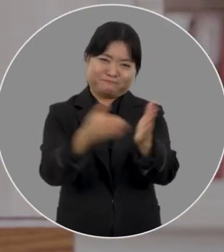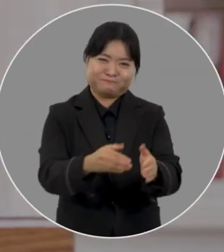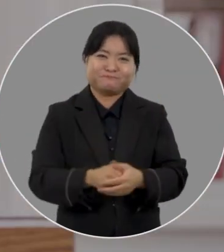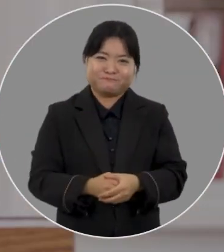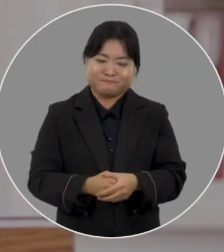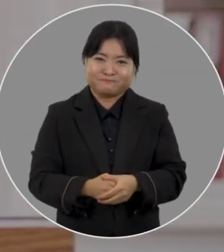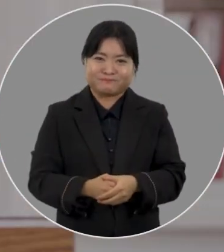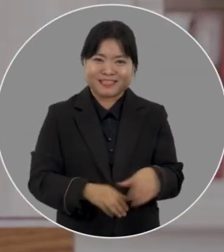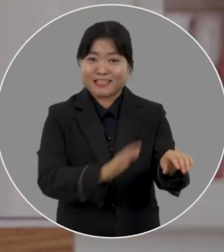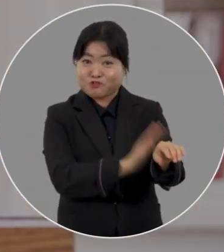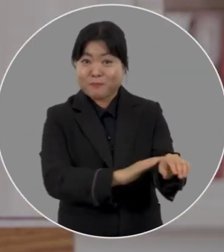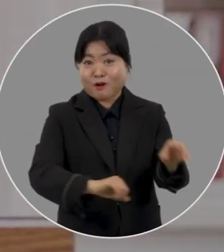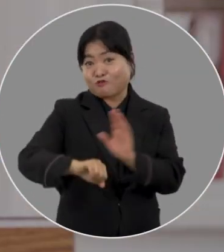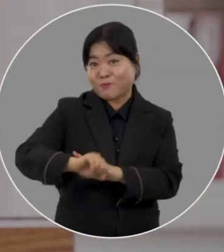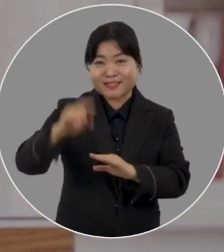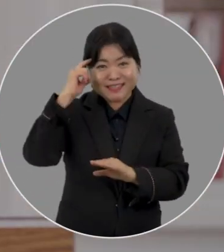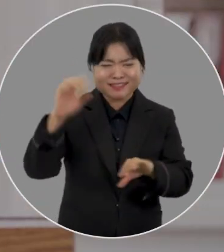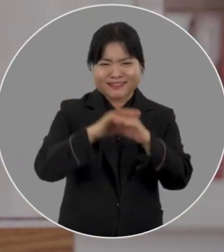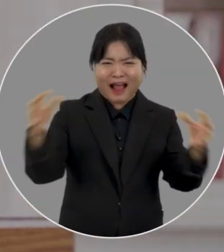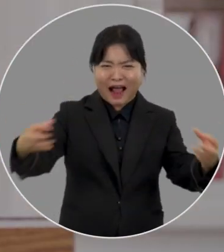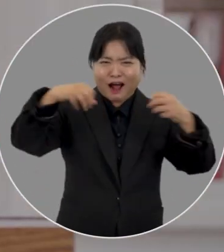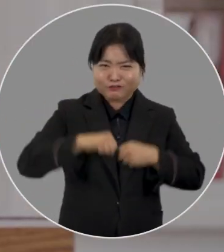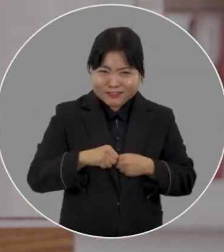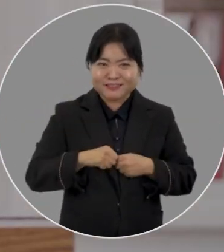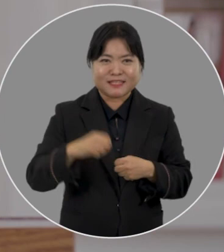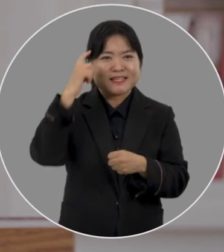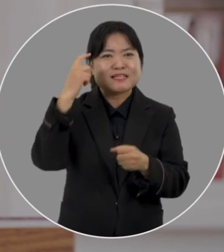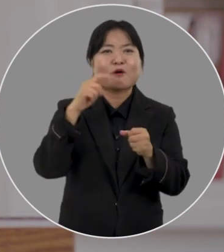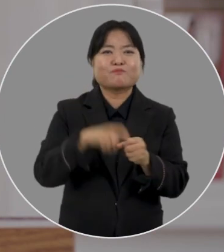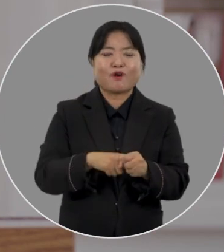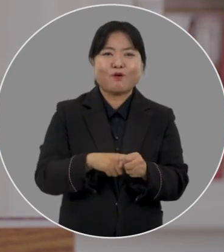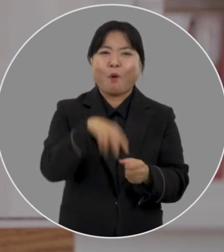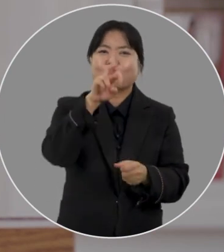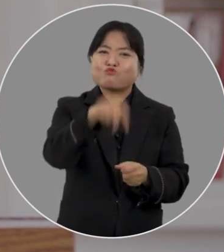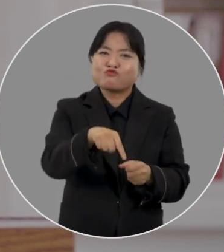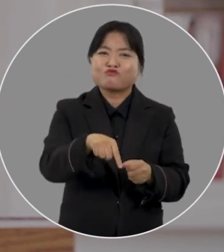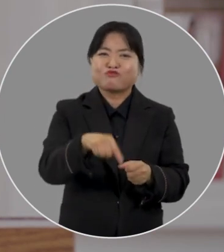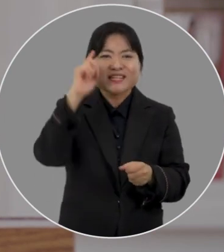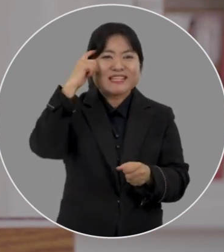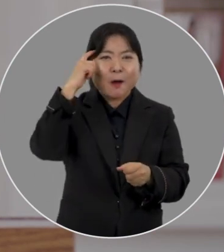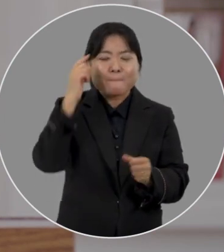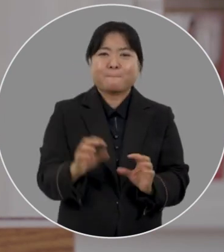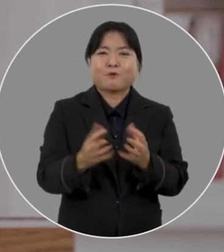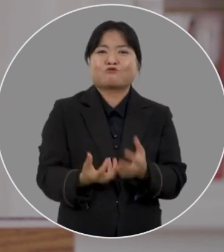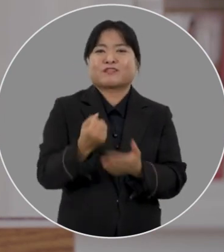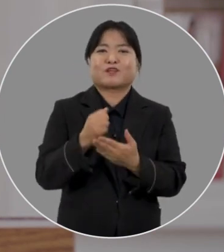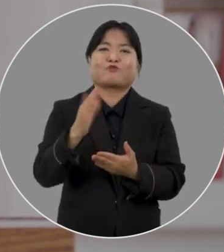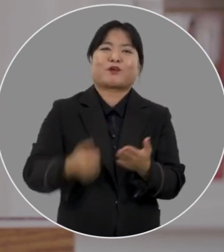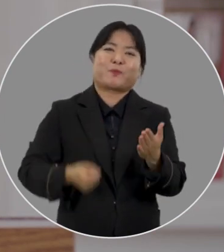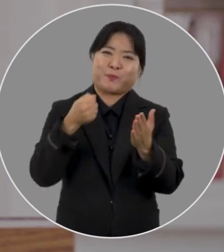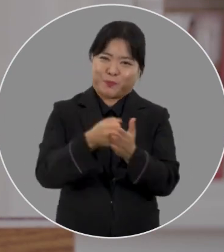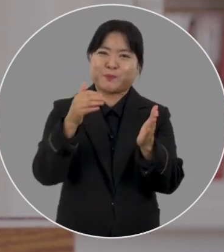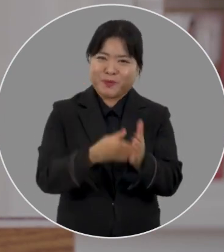이제 좌파와 우파의 생각을 모두 아우르는 이념적 그 무이념 국적이 되기로 했던 이유인데 네.